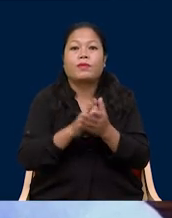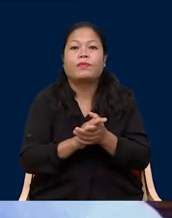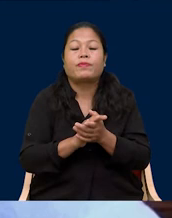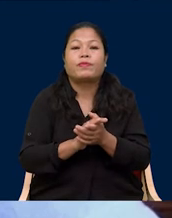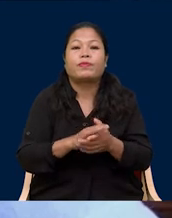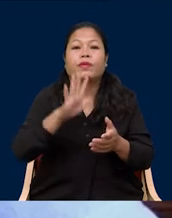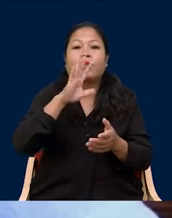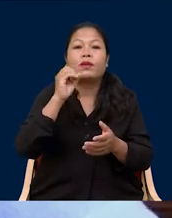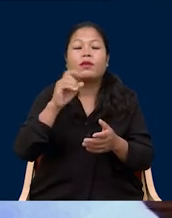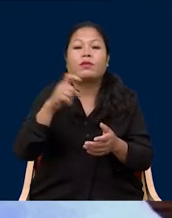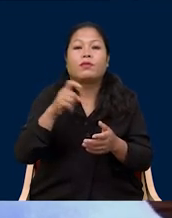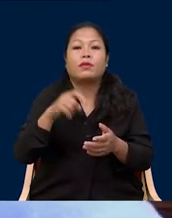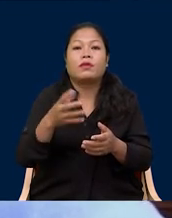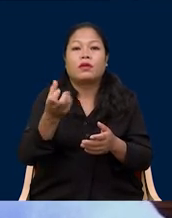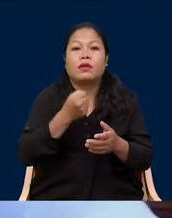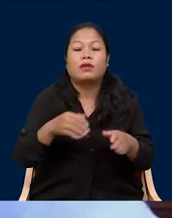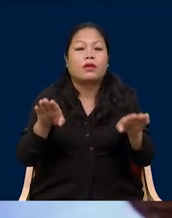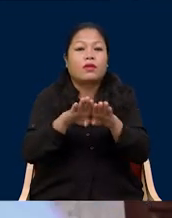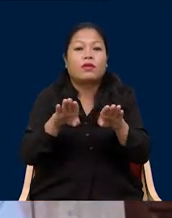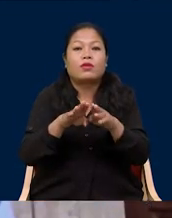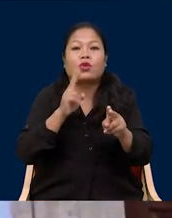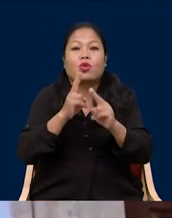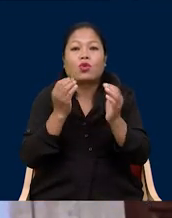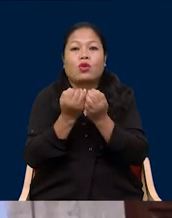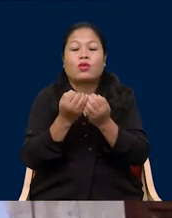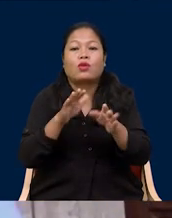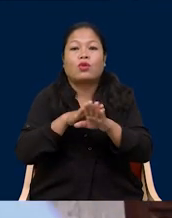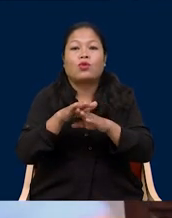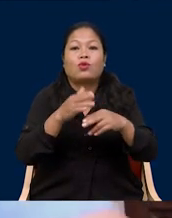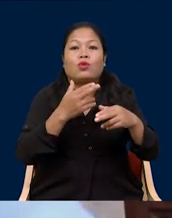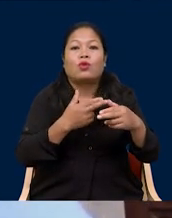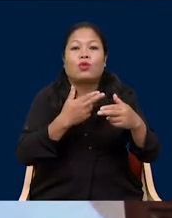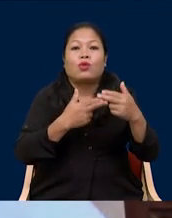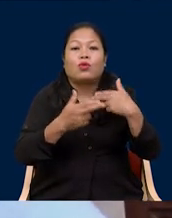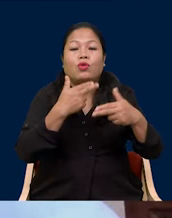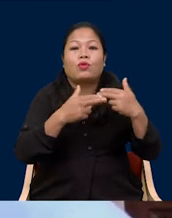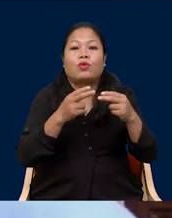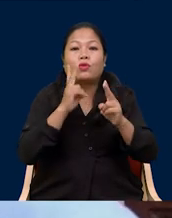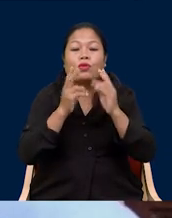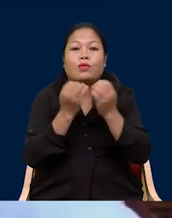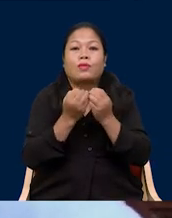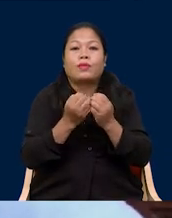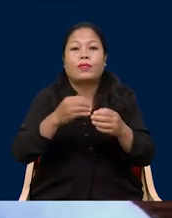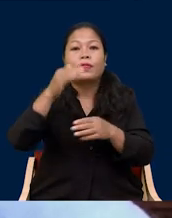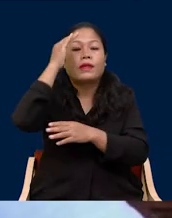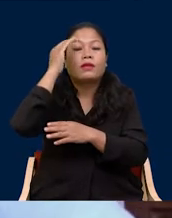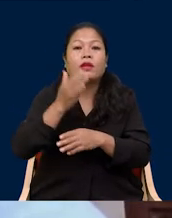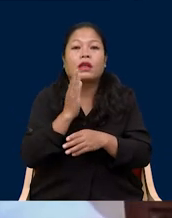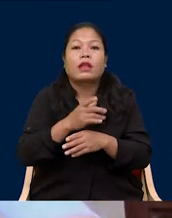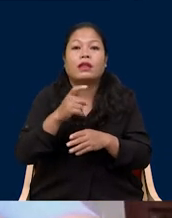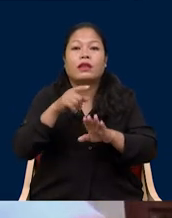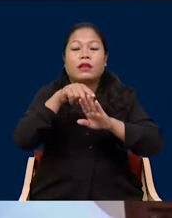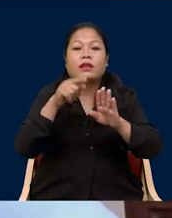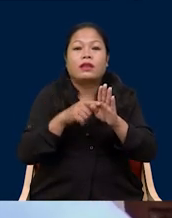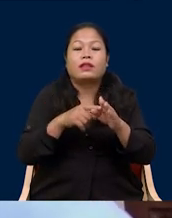पुगेको नै हुँदैन होइन। र 50% ल्याउने र इक्वालिटीको कुरा गर्ने हो भने त यो त अझ ठुलो च्यालेन्जको रूपमा चाहिँ हामी देख्छौँ। र गभर्मेन्टले